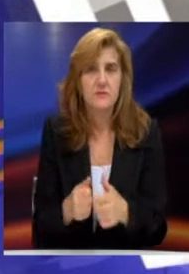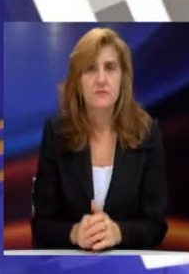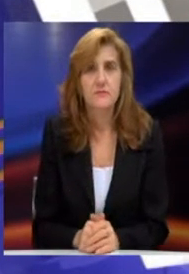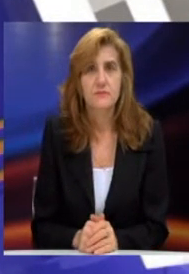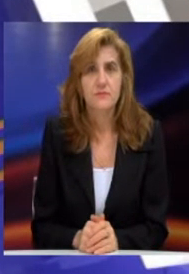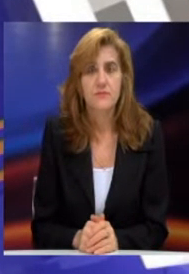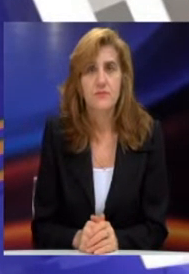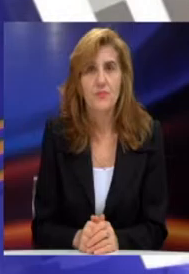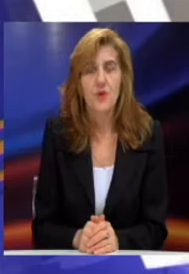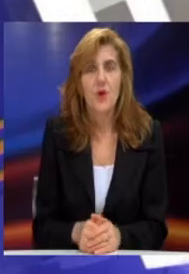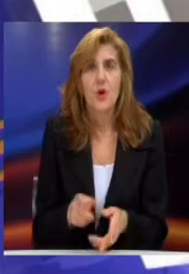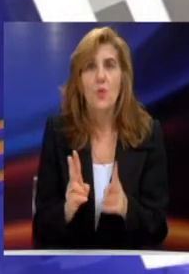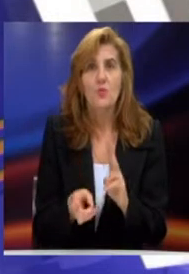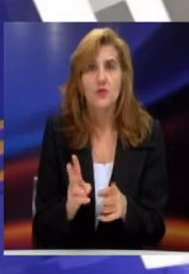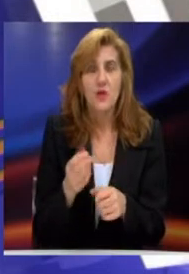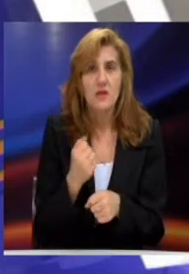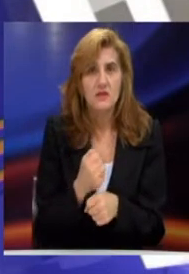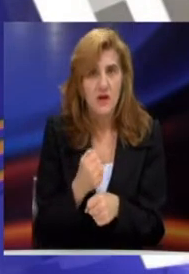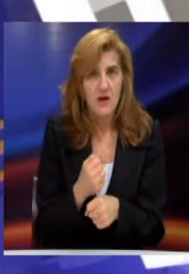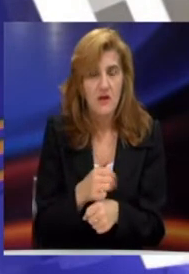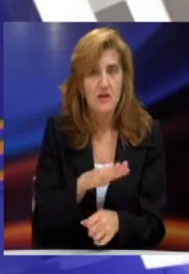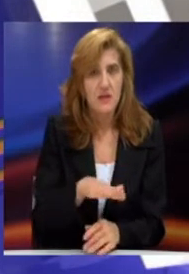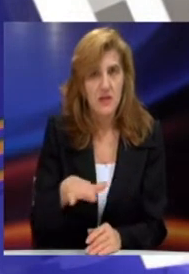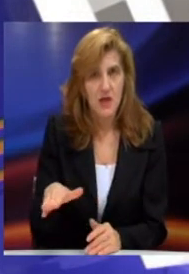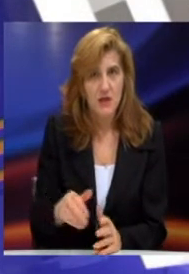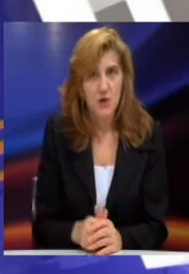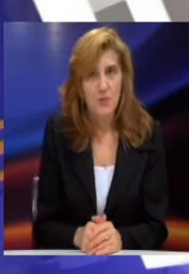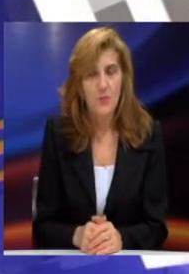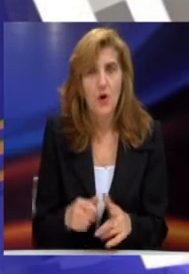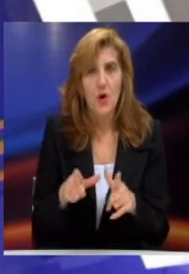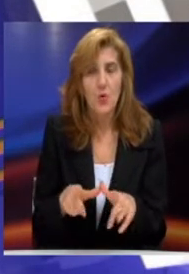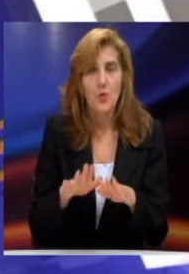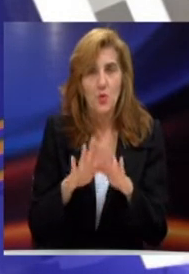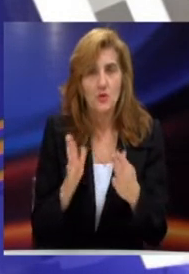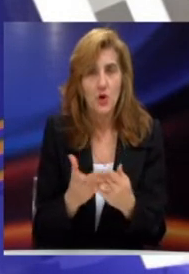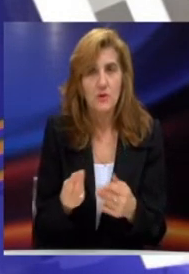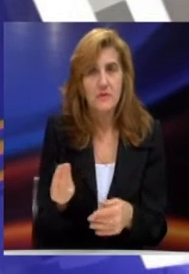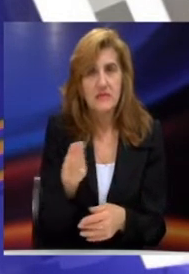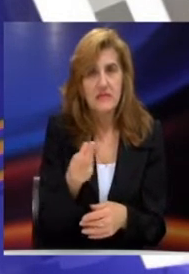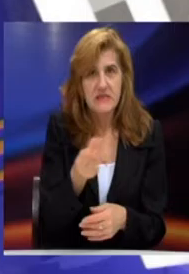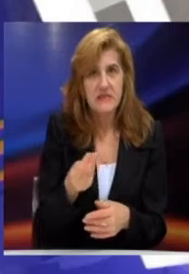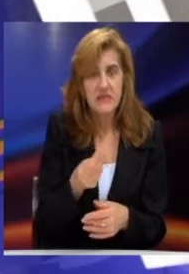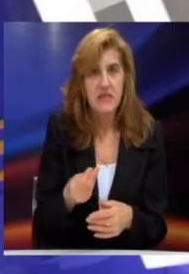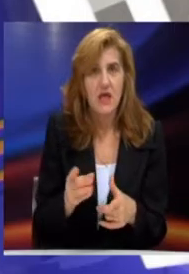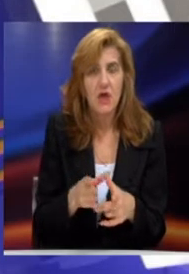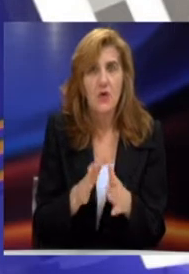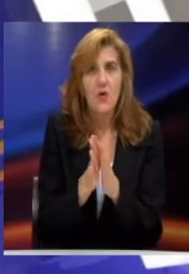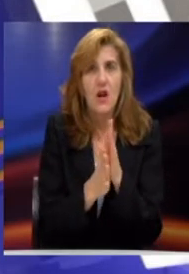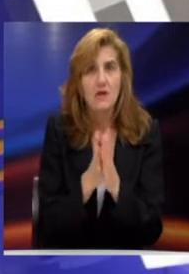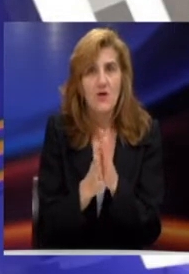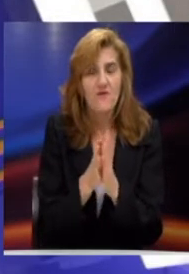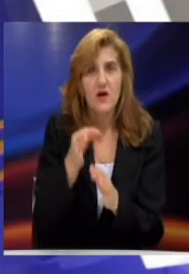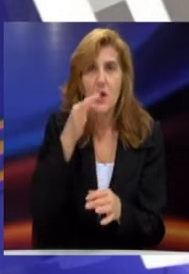organizovane. Učiteljice rade sa decom u učionicama, crtaju, razgovaraju,